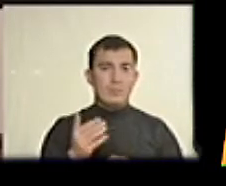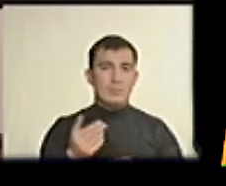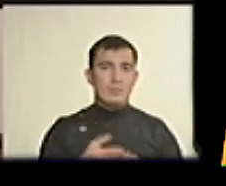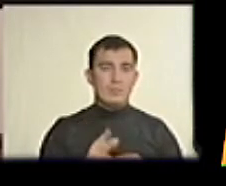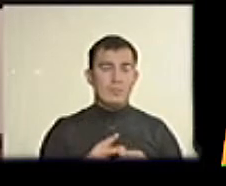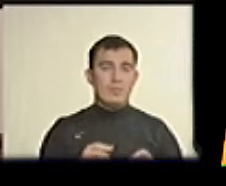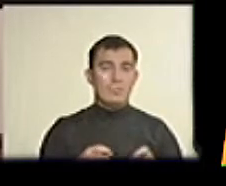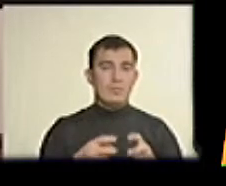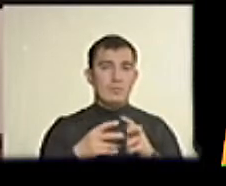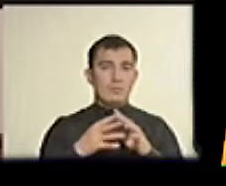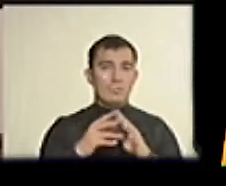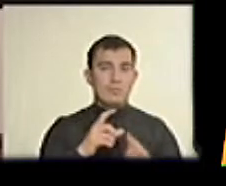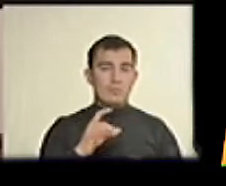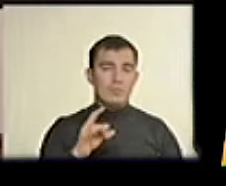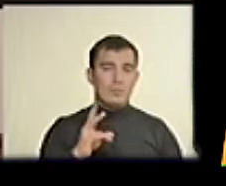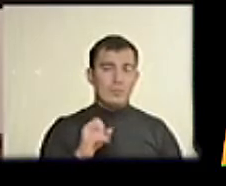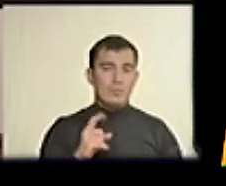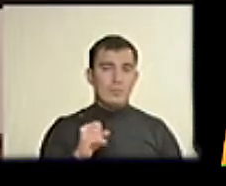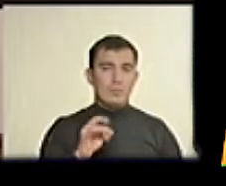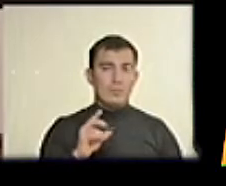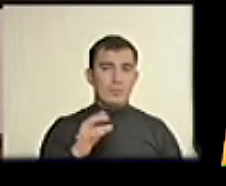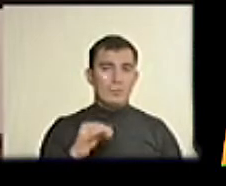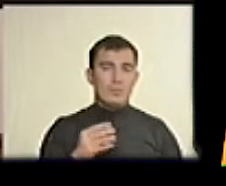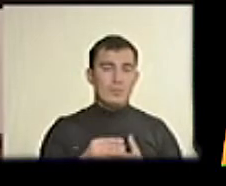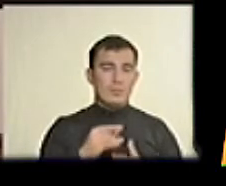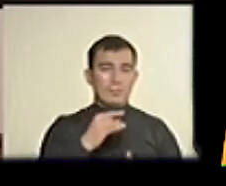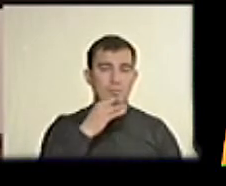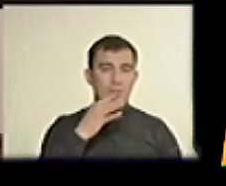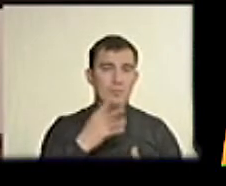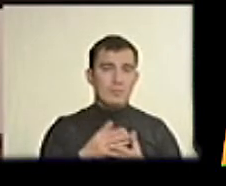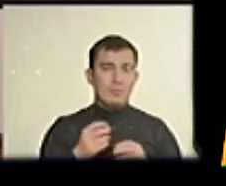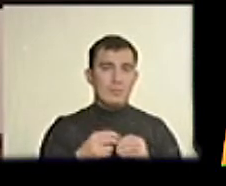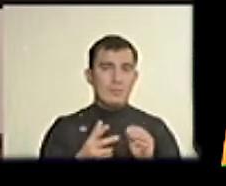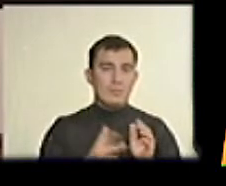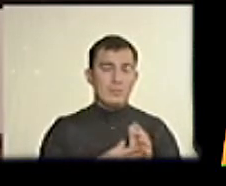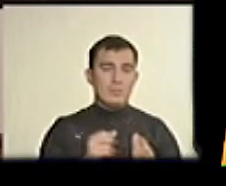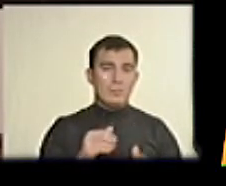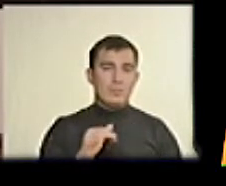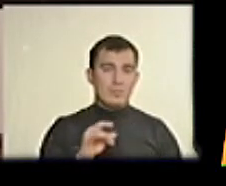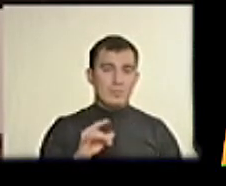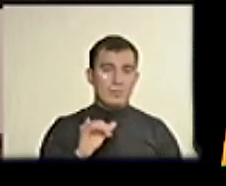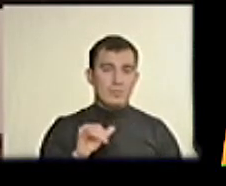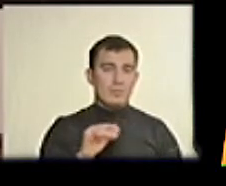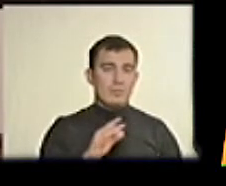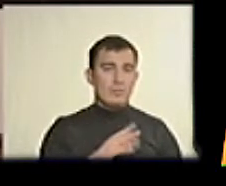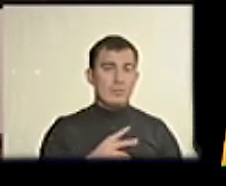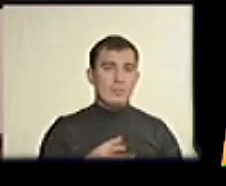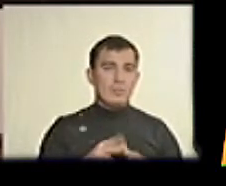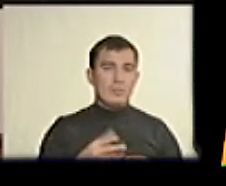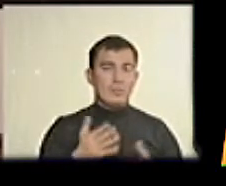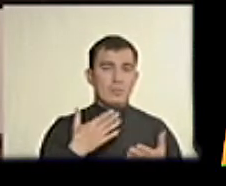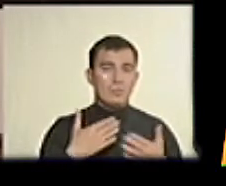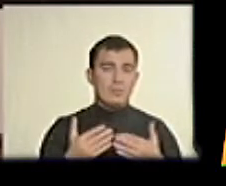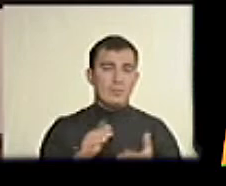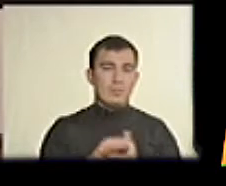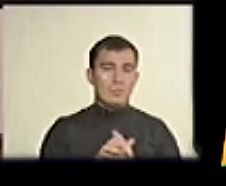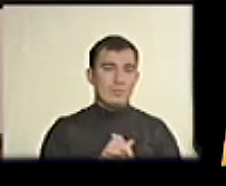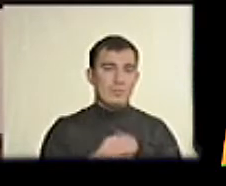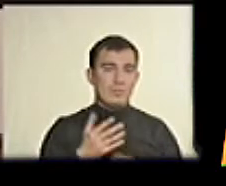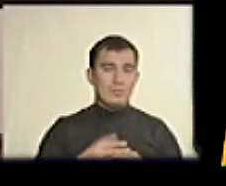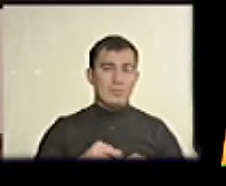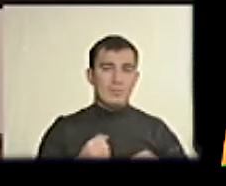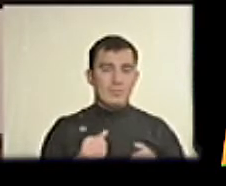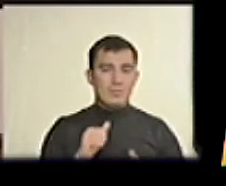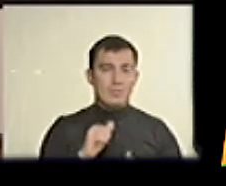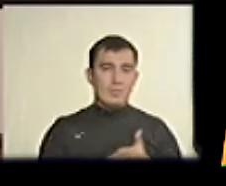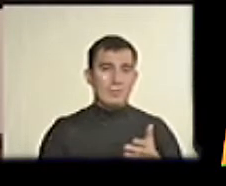yaxshilay olgan Ernazarbiy Rossiya bilan, demak, 18-asrda bizning munosabatlarimizning yaxshilanishiga sababchi